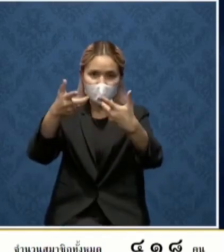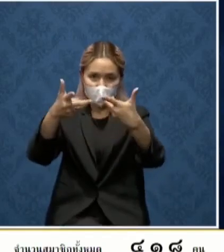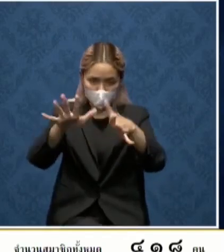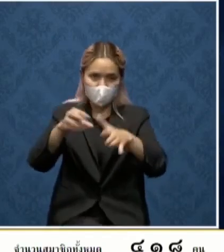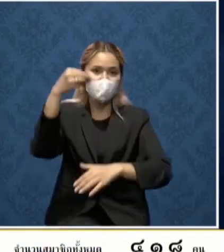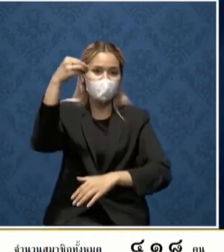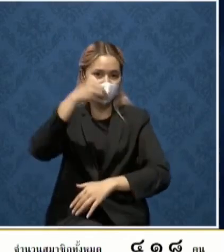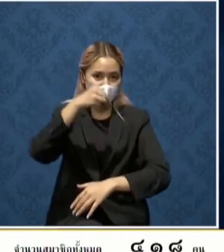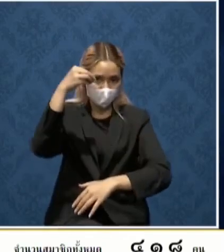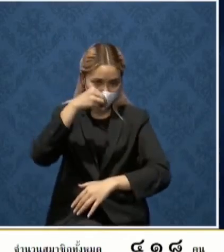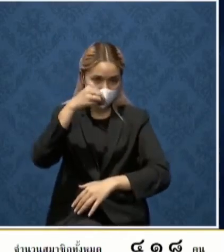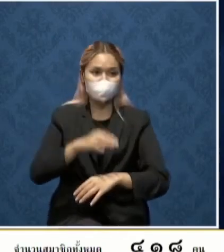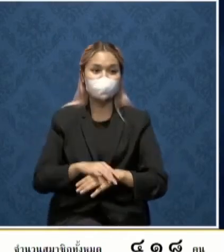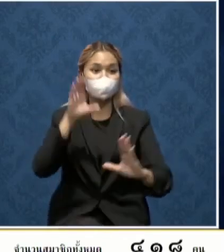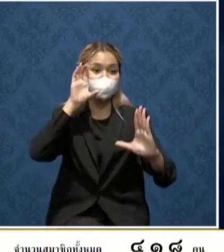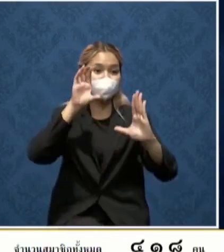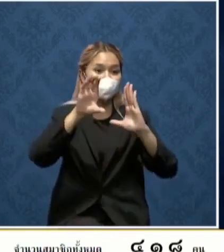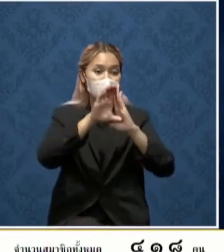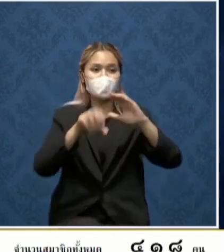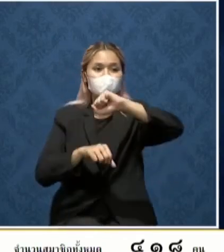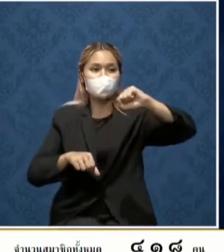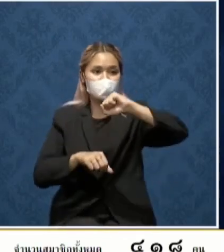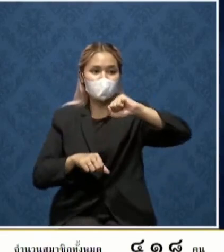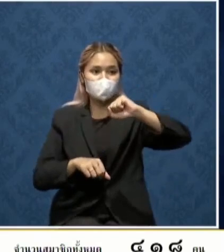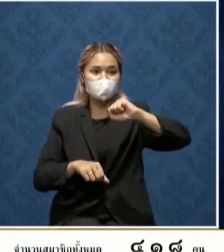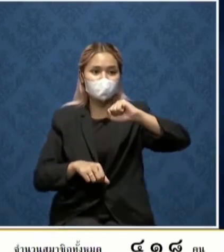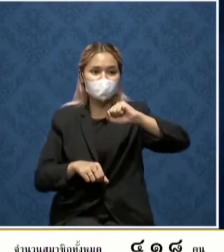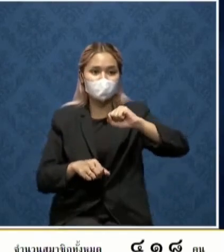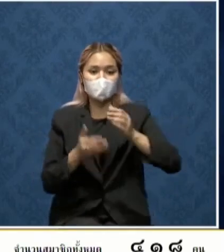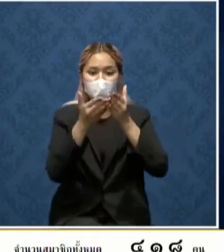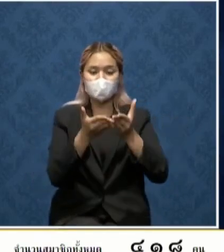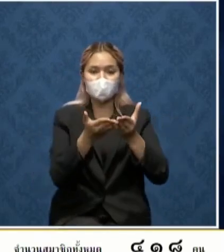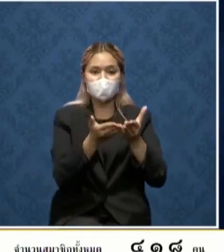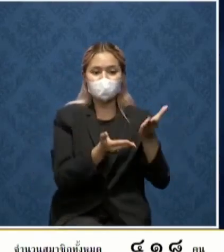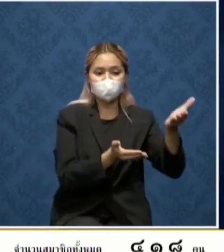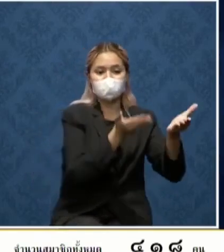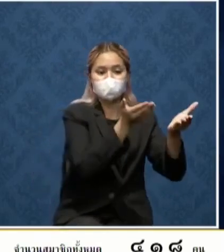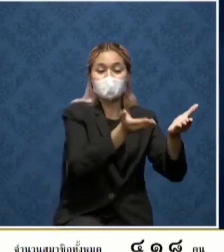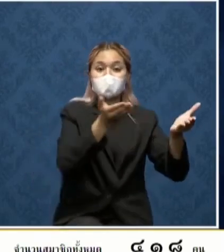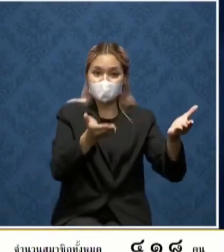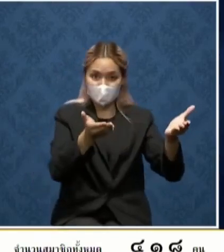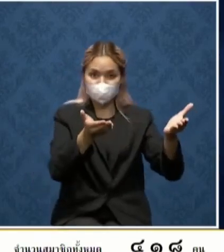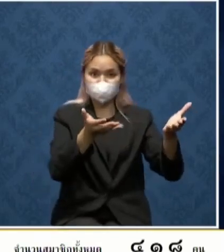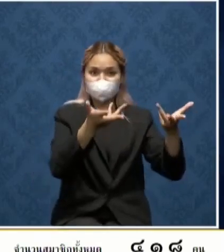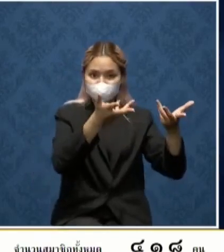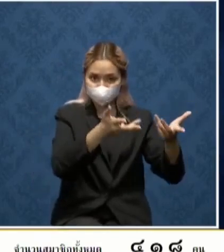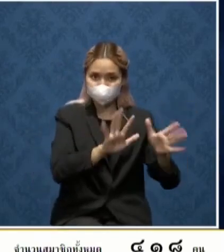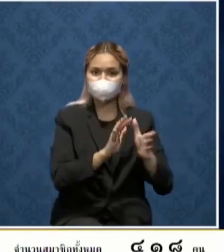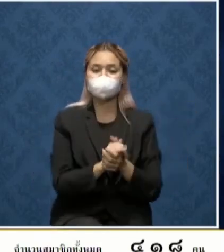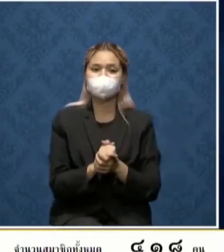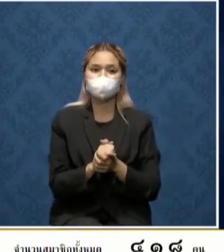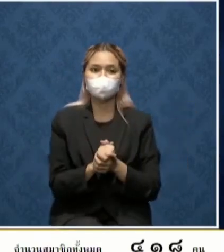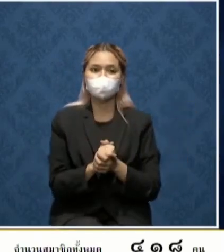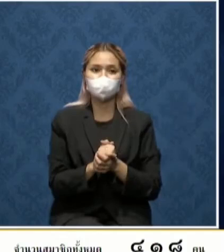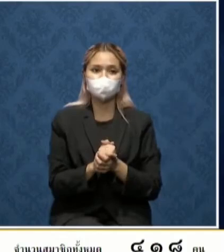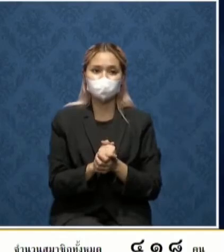ที่ท้าเลอแ่งนี้อย่ภาพด้านซ้ายนะครบจะเหวมเรลวงตามลำจอดป้ๆกันซึใวัั้ เรอลวงทปลบุหรี้ที่ไปถงบริเวณ Tierce," orianก่ ส